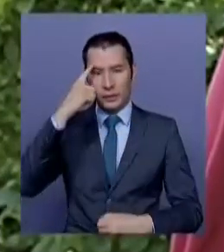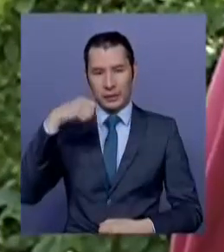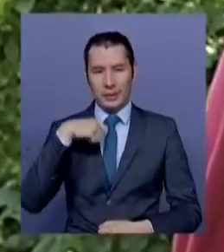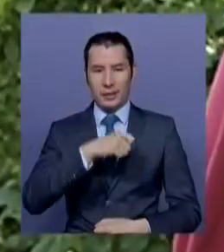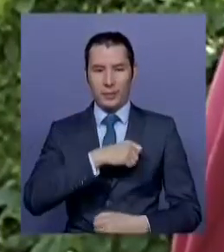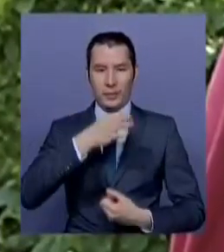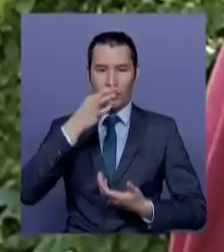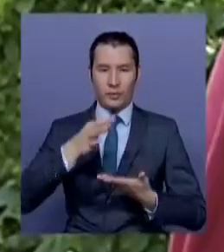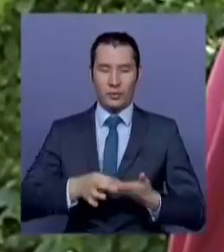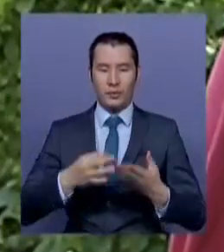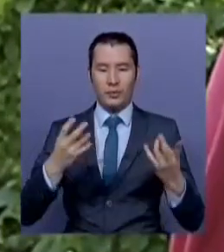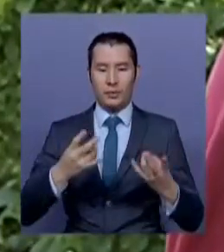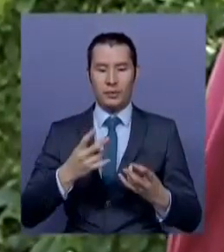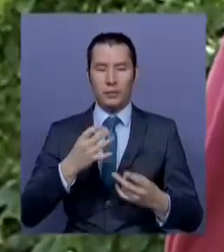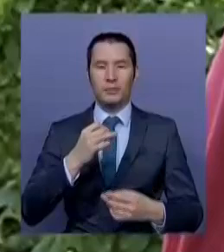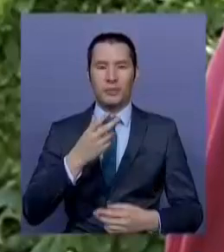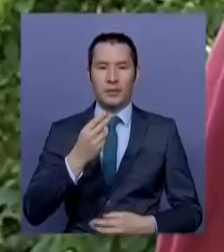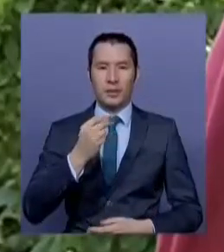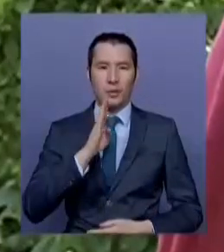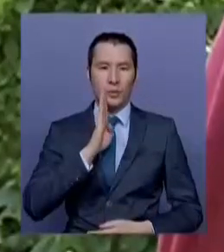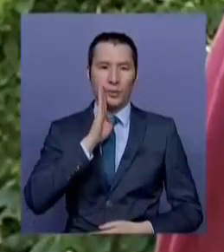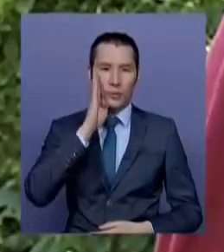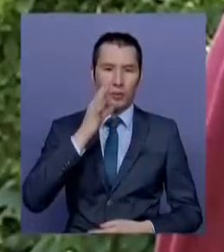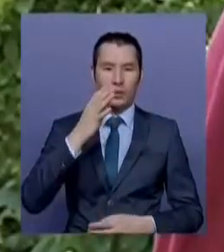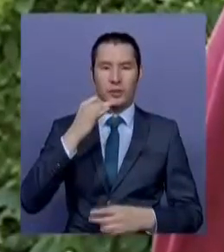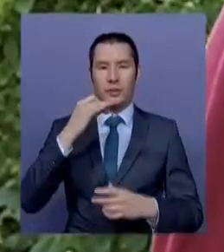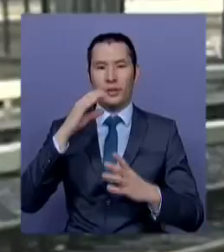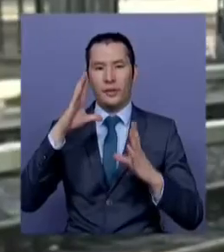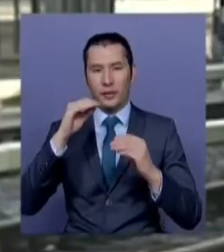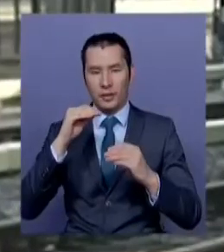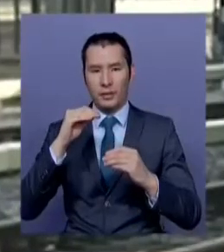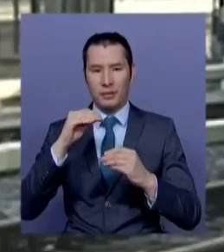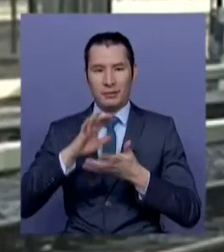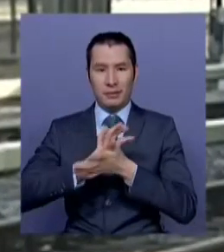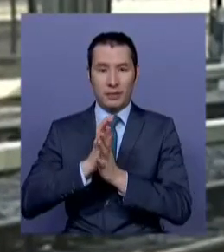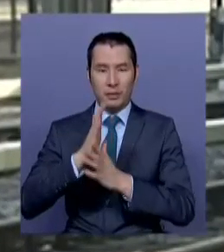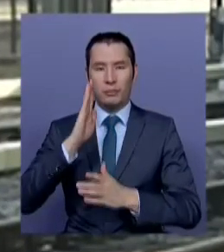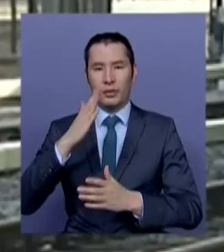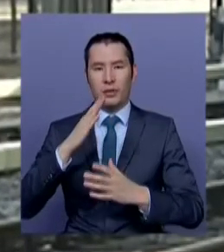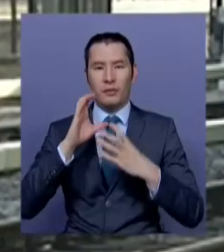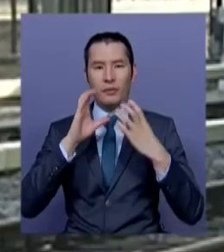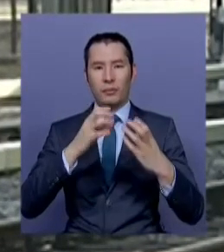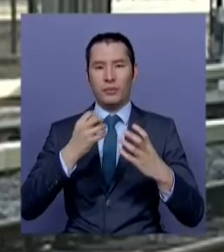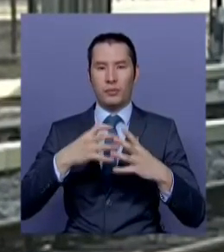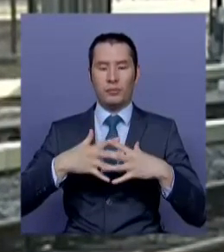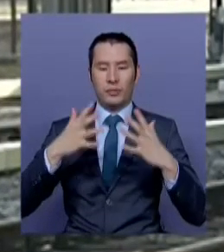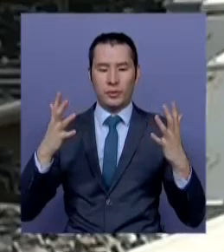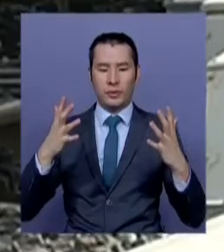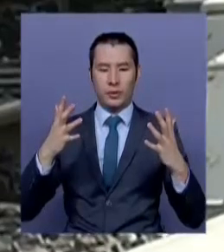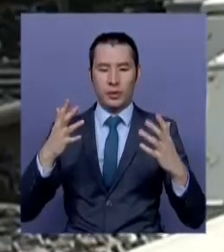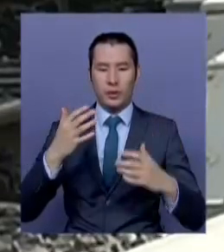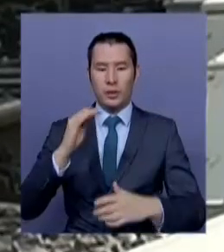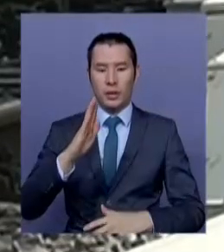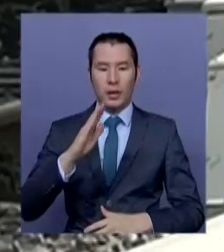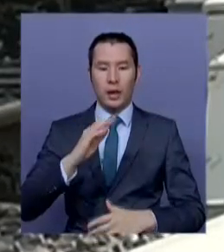безопасность үшінден ойынды. Таңертеңгі кешке пиккердерінде автобус санын көбейтеміз. Қоғамдық көліктермен қоса метрода